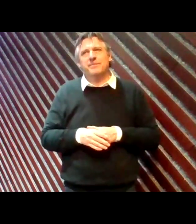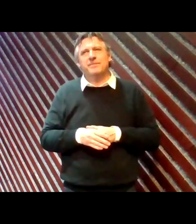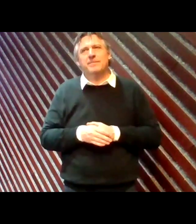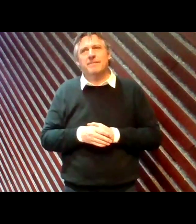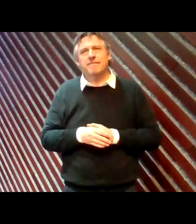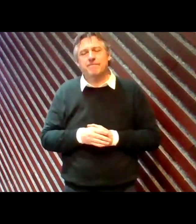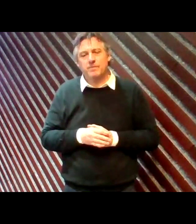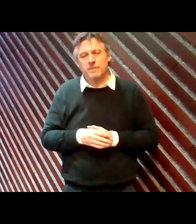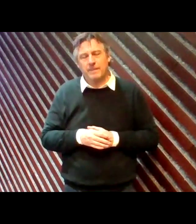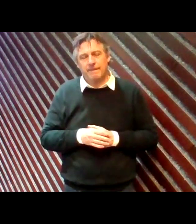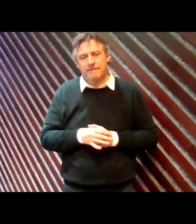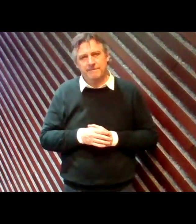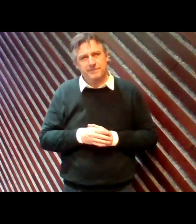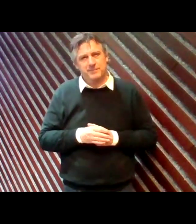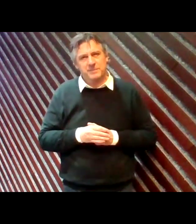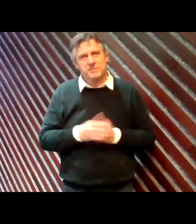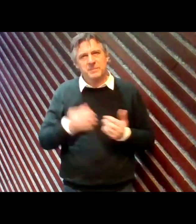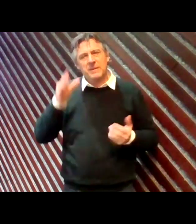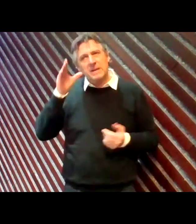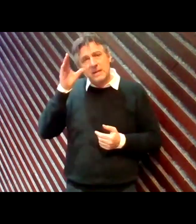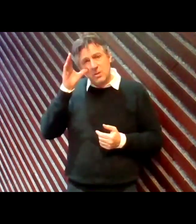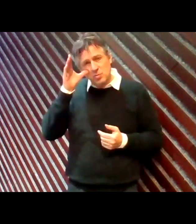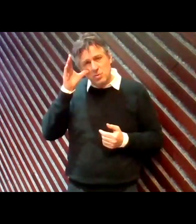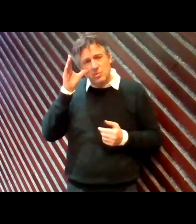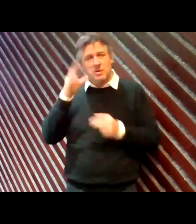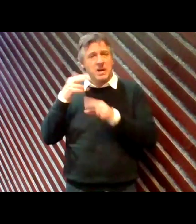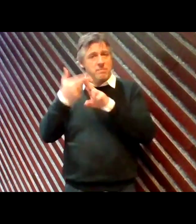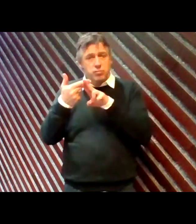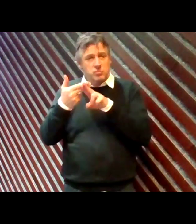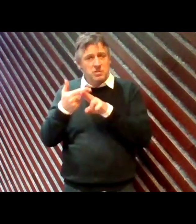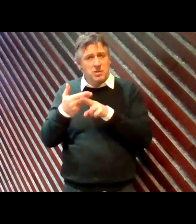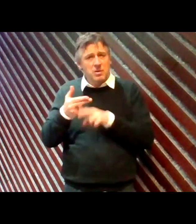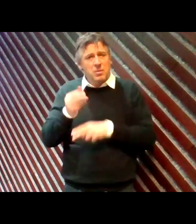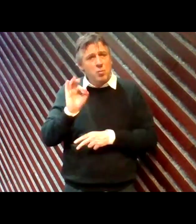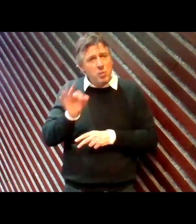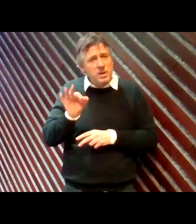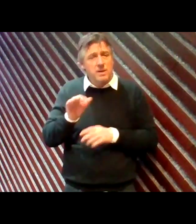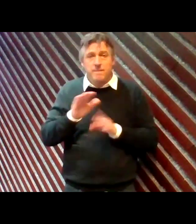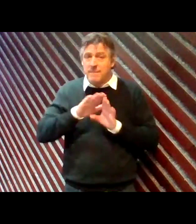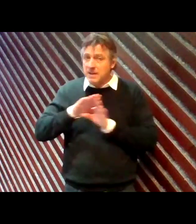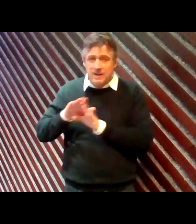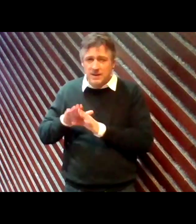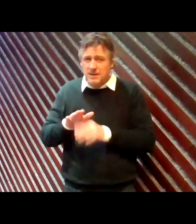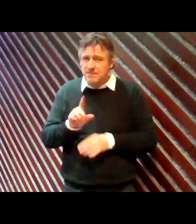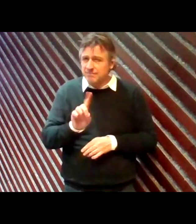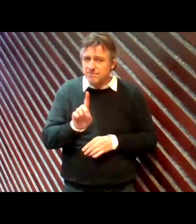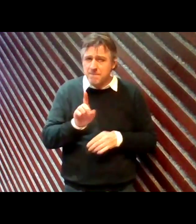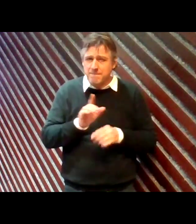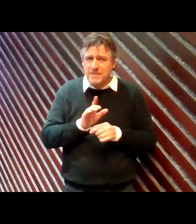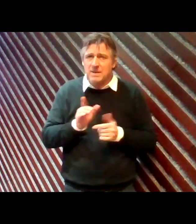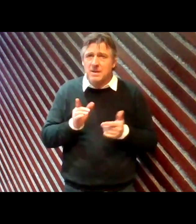c'est pas du tout d'écouter et de répondre c'est qu'on'on qu'on qu